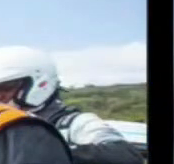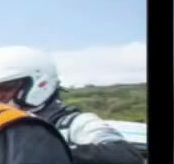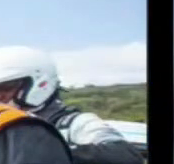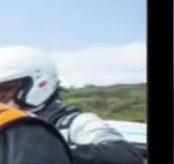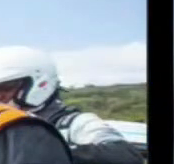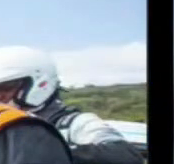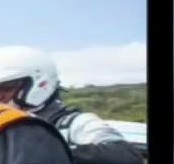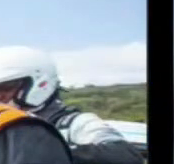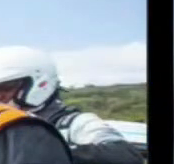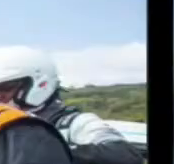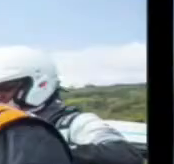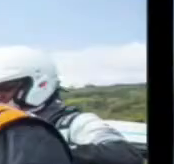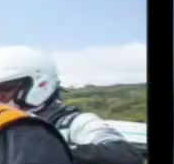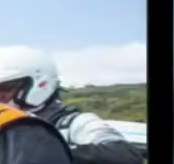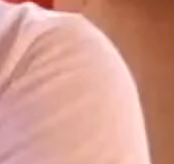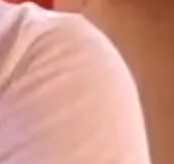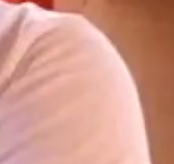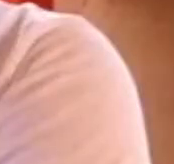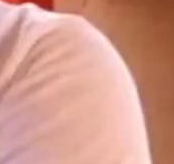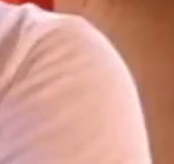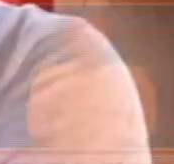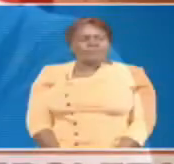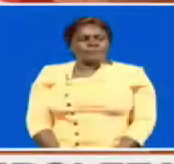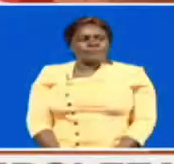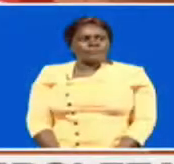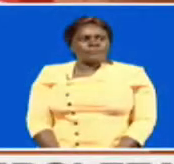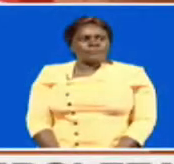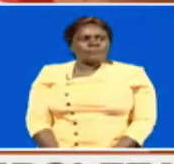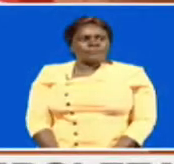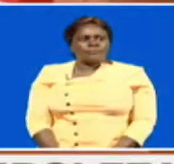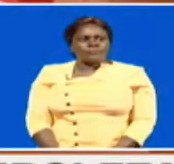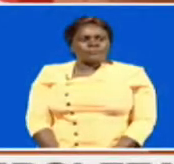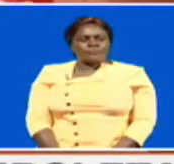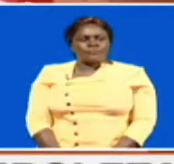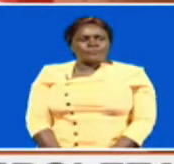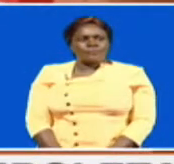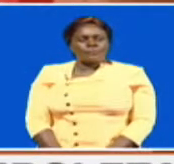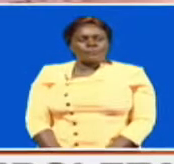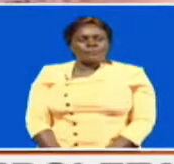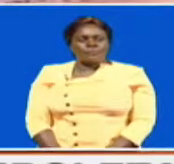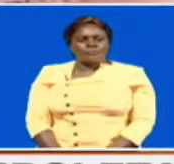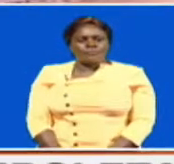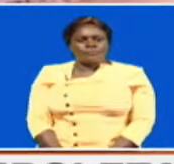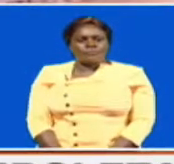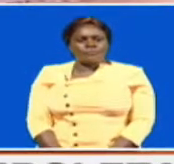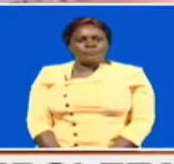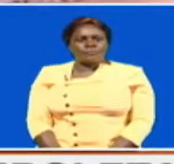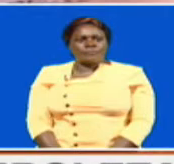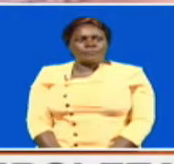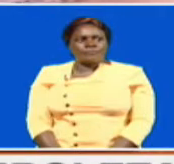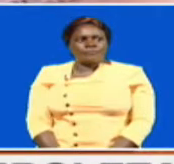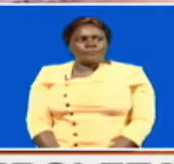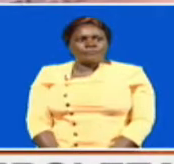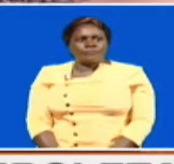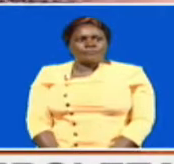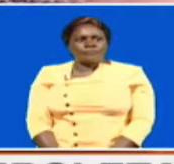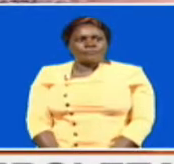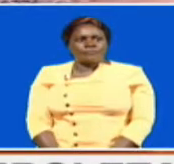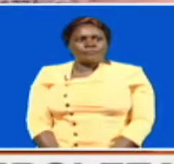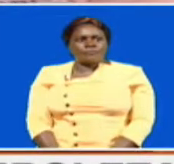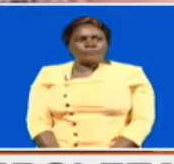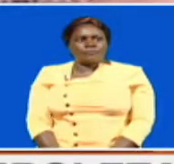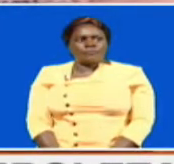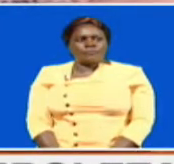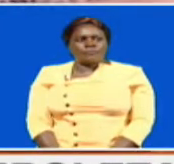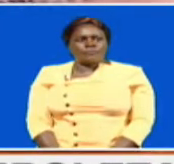mwanahabari aliyejitolea kufanya kazi. Just before I get into radio, so then I'm going to cycling. Started at my first day at KTN was